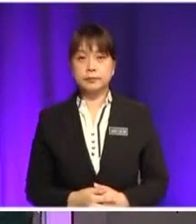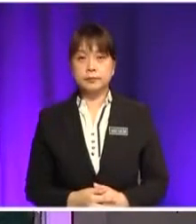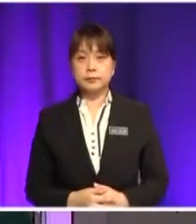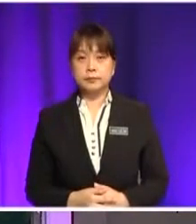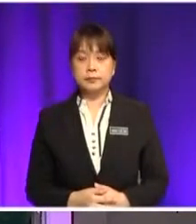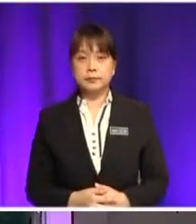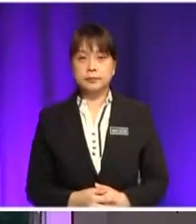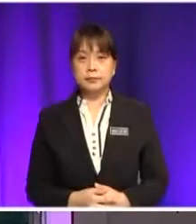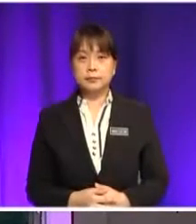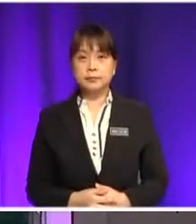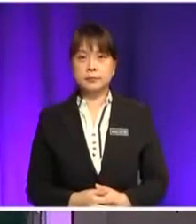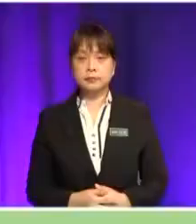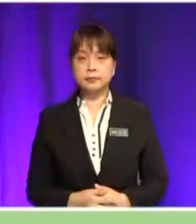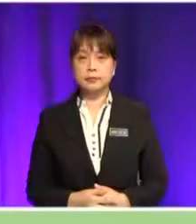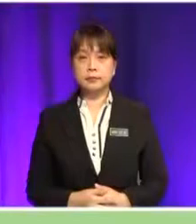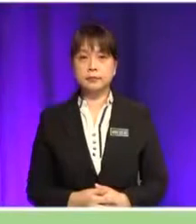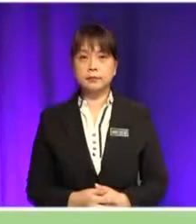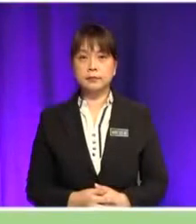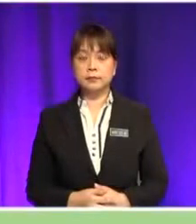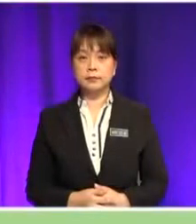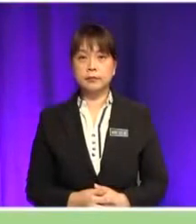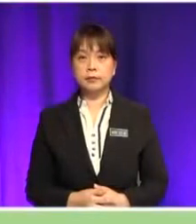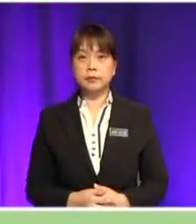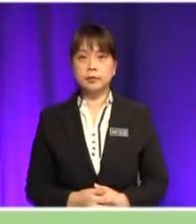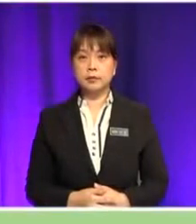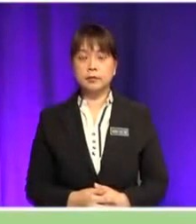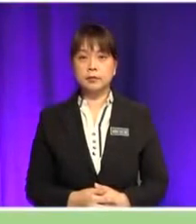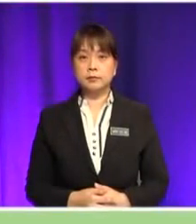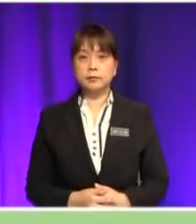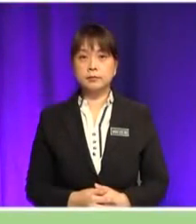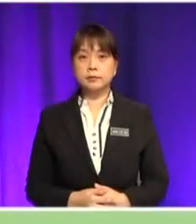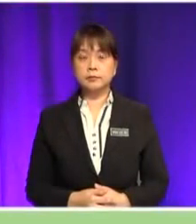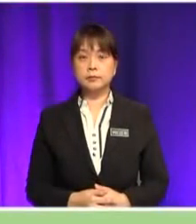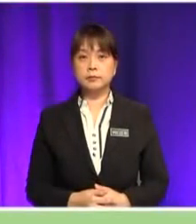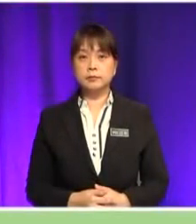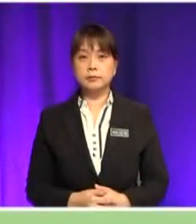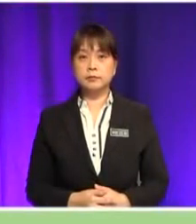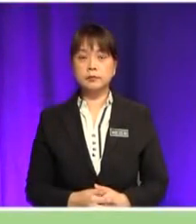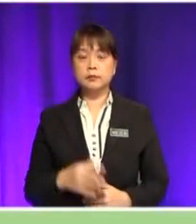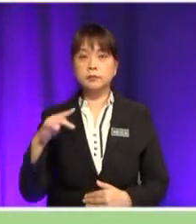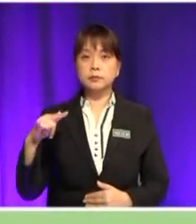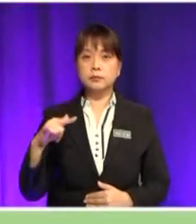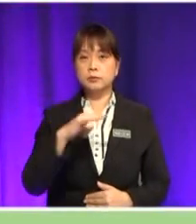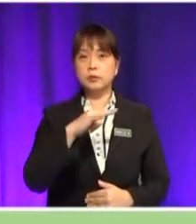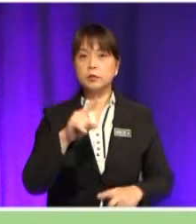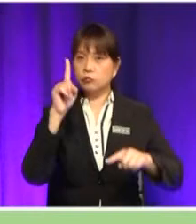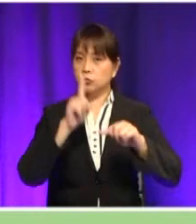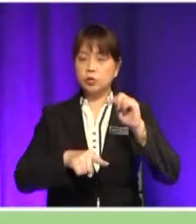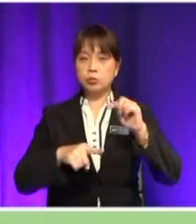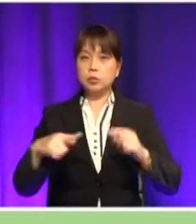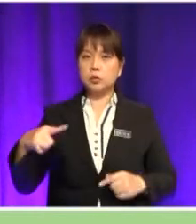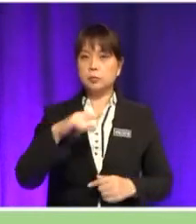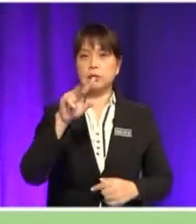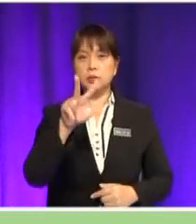kebanyakan pesawat pengangkut tidak dapat terbang melebihi 35.000 KM di udara